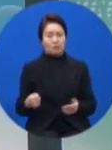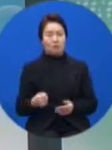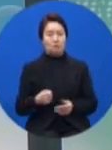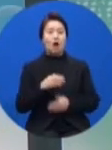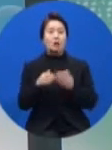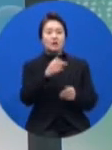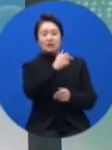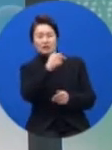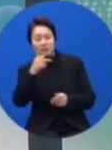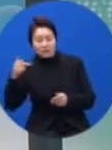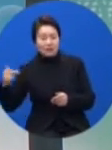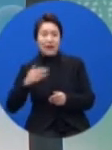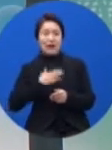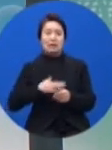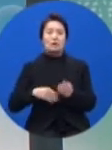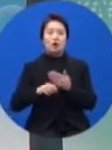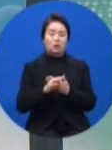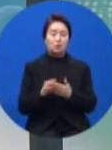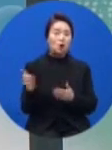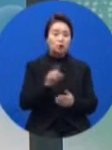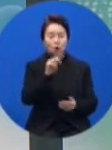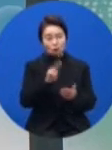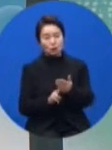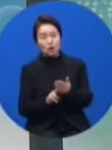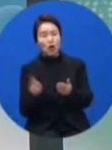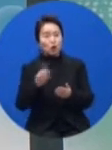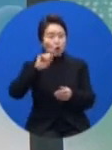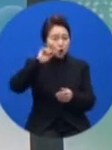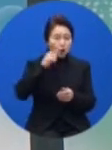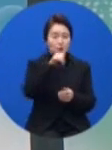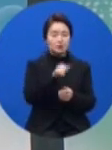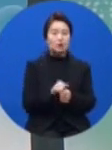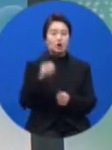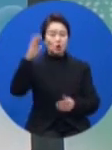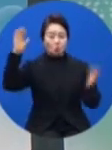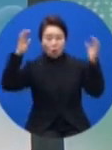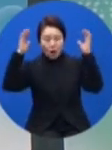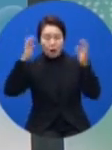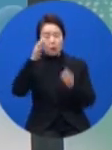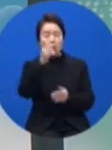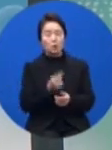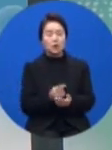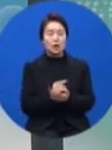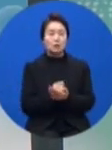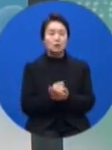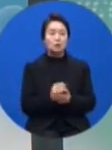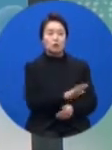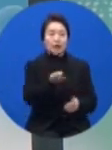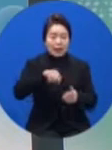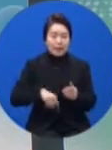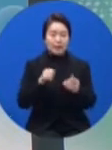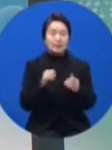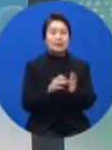하나님이 얼마나 크시다는 걸 알게 된다면 세상에 어떤 문제나 어떤 어려움이나 어떤 환란이 온다 하더라도 우리는 우리 안에 계신